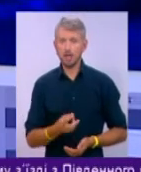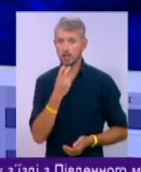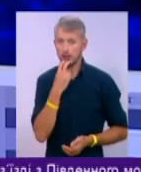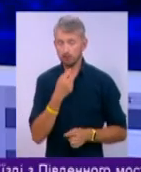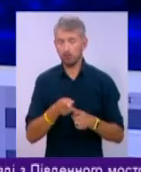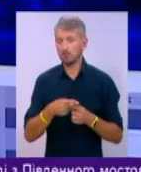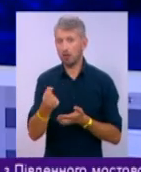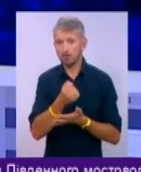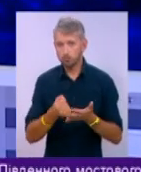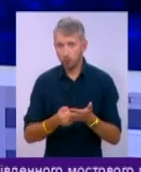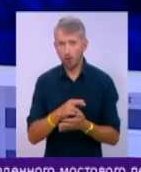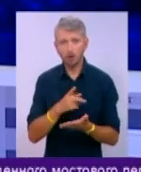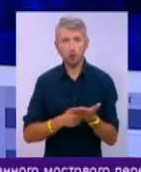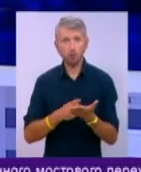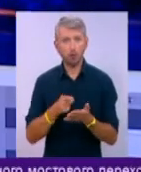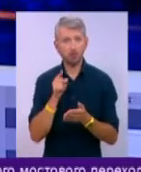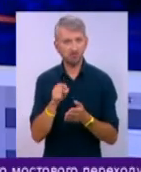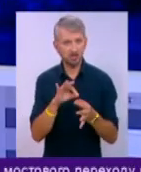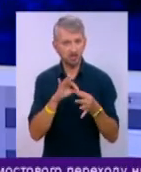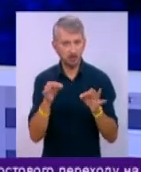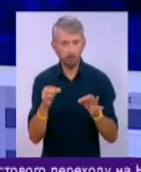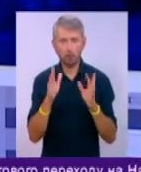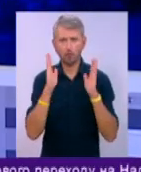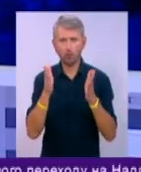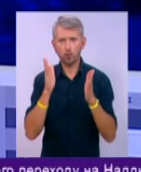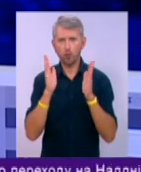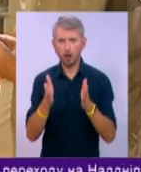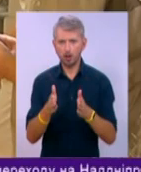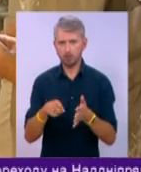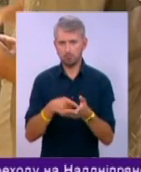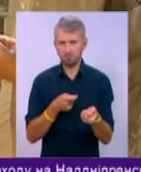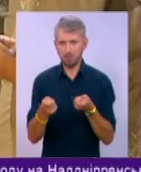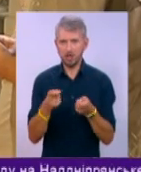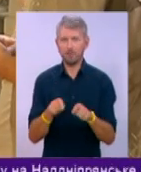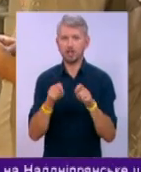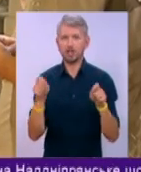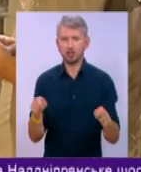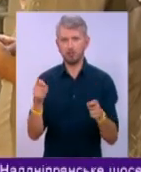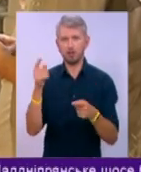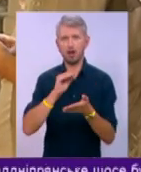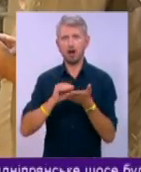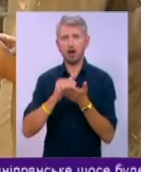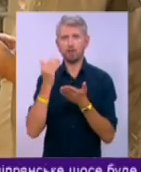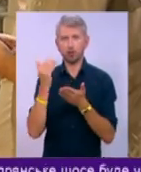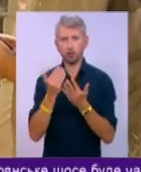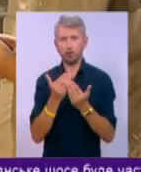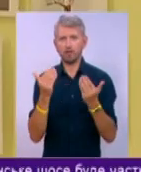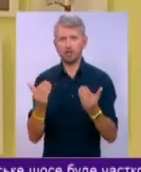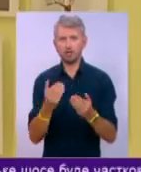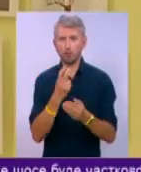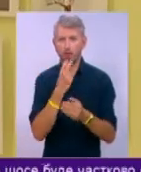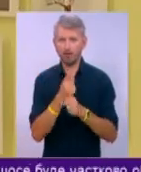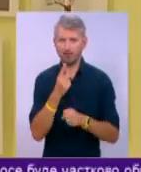Сміх – це зброя. Як доказ цієї тези, у кулуарах колонної зали мерії відкрили авторську виставку карикатур,